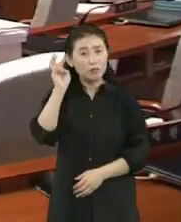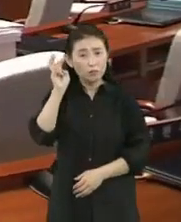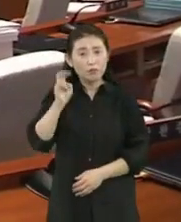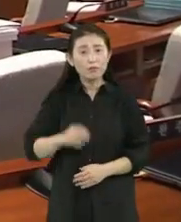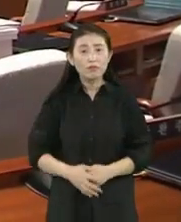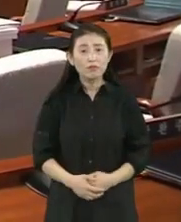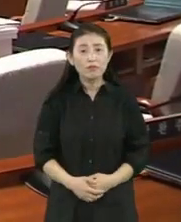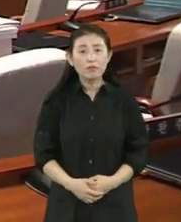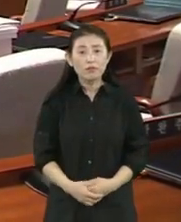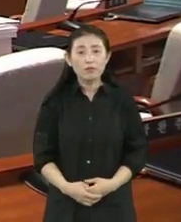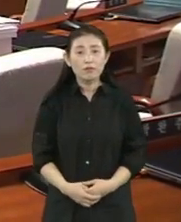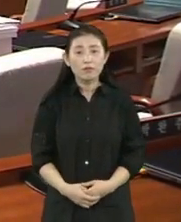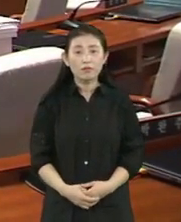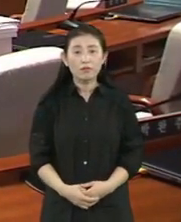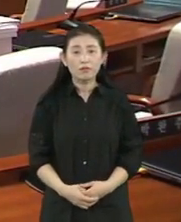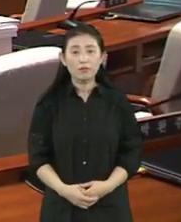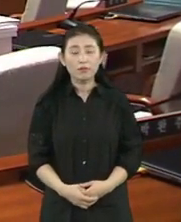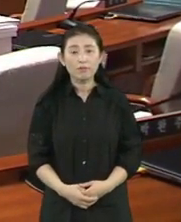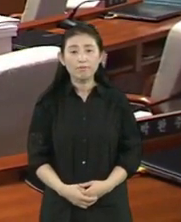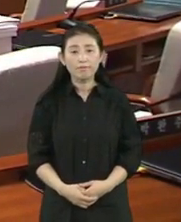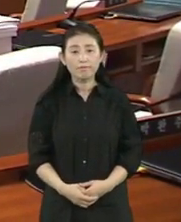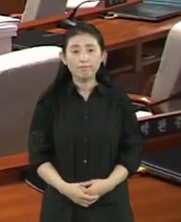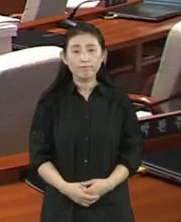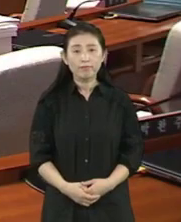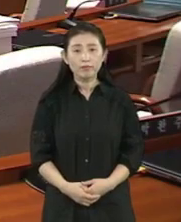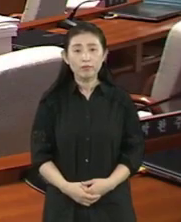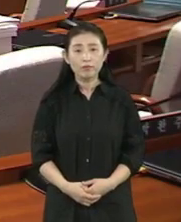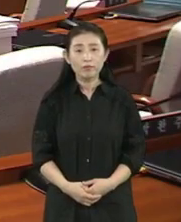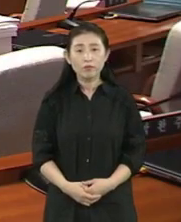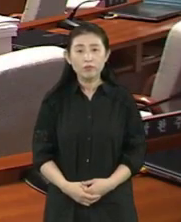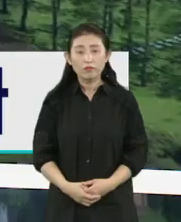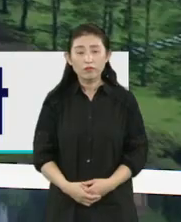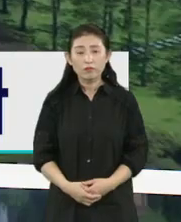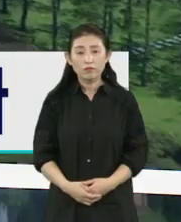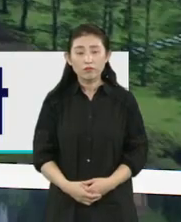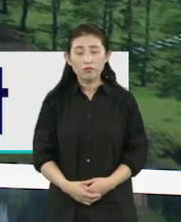유력합니다. TJB 김성민입니다.